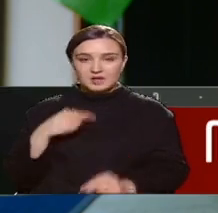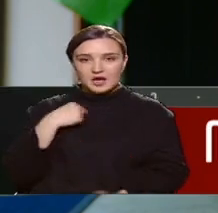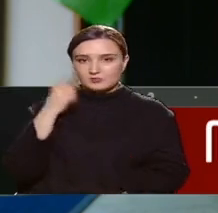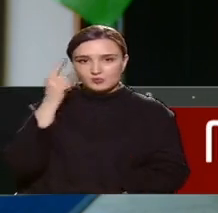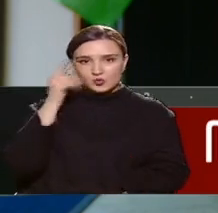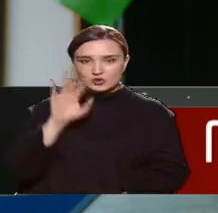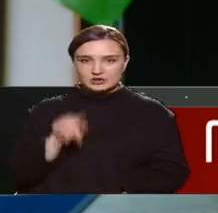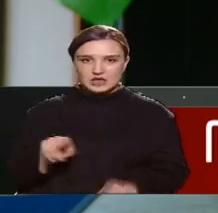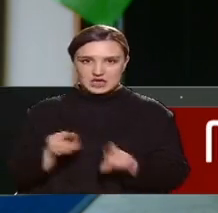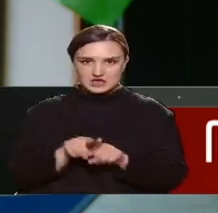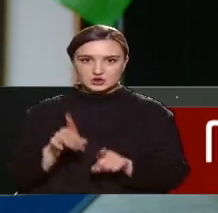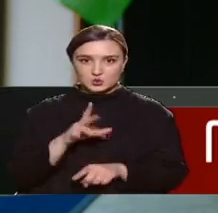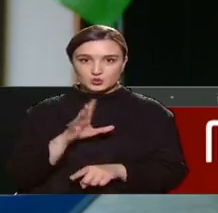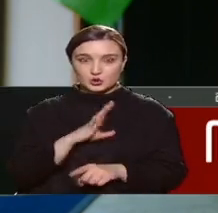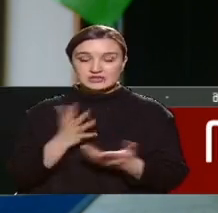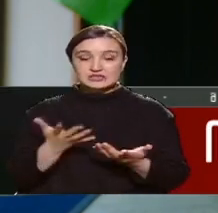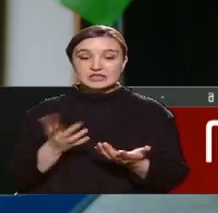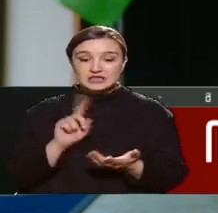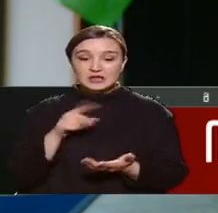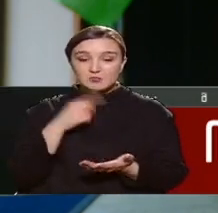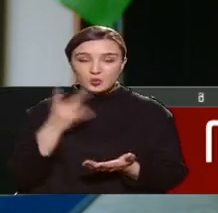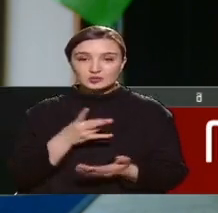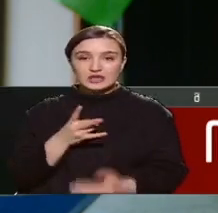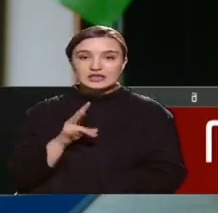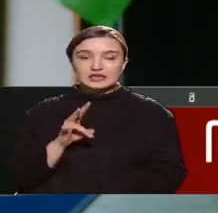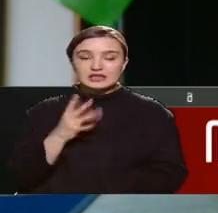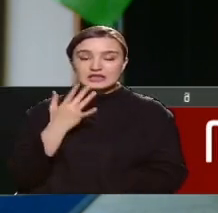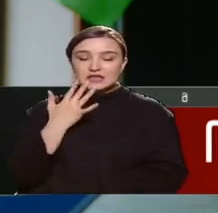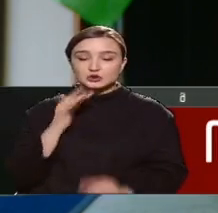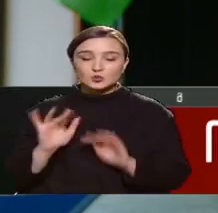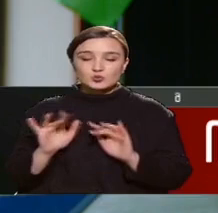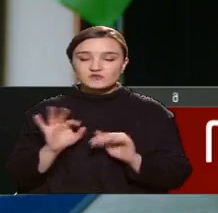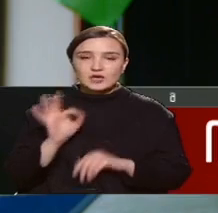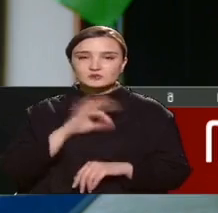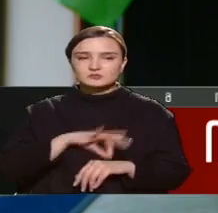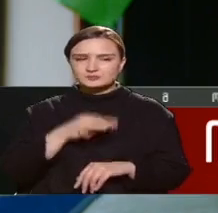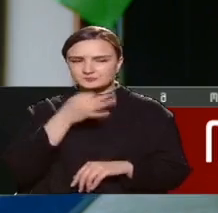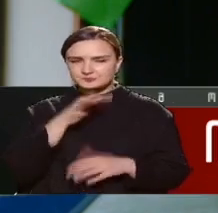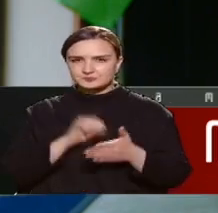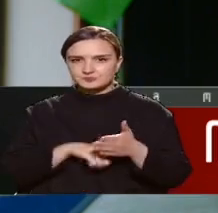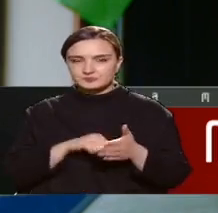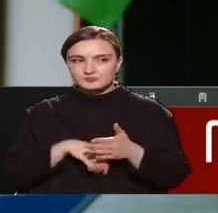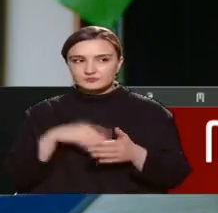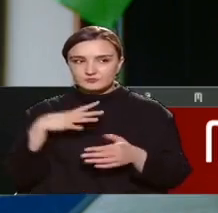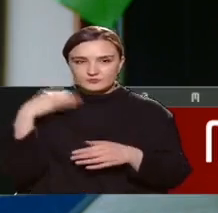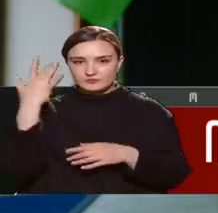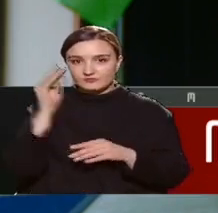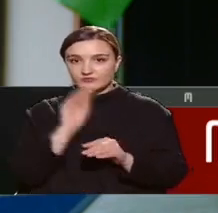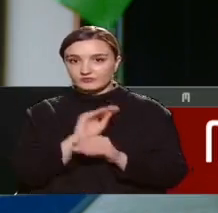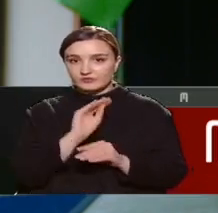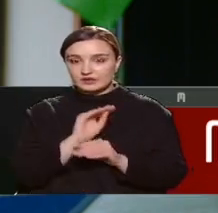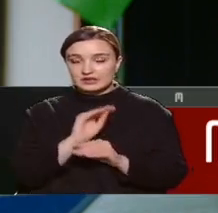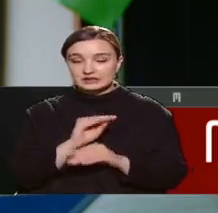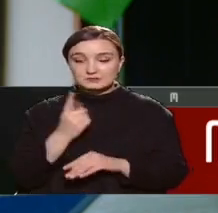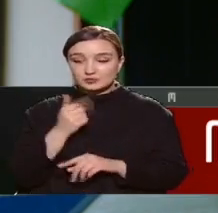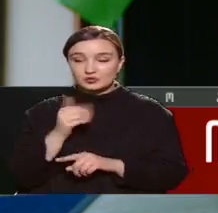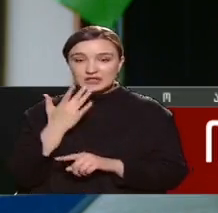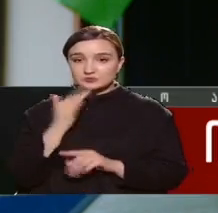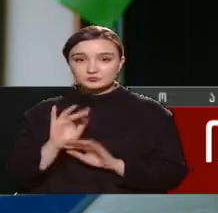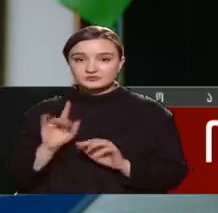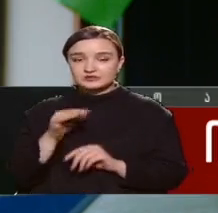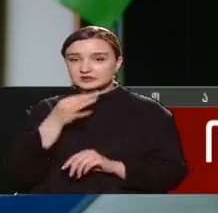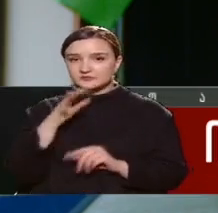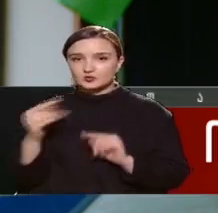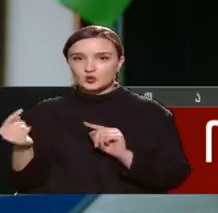მაინც და მაინც ასე იყოს. Ცხადია, რომ ნაციონალური მოძრაობა გამოიყენებს ნებისმიერ საბაბს, რომ ქართულოსნება გააკრიტიკოს. Არა მარტო ნაციონალური მოძრაობა, ზოგადად ალბათ